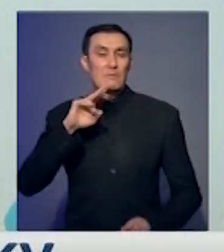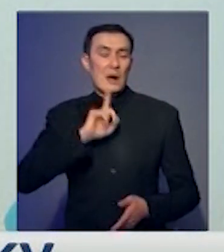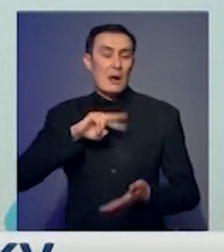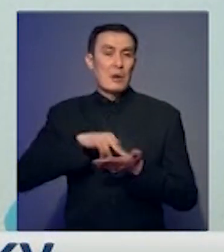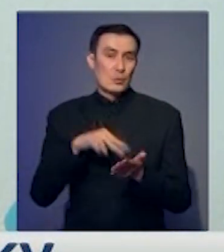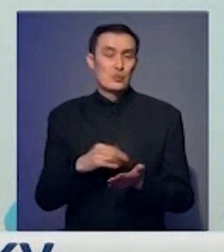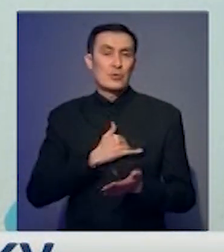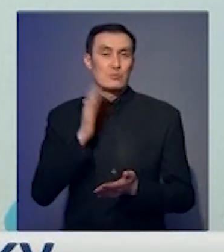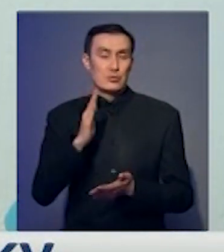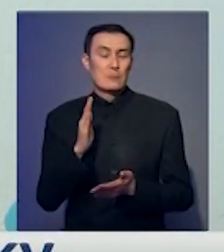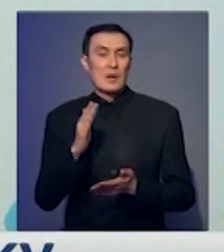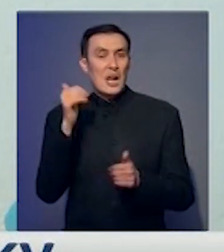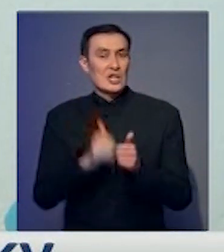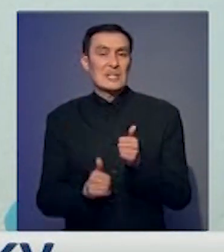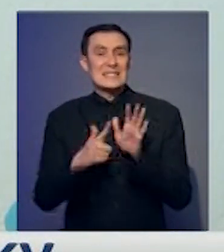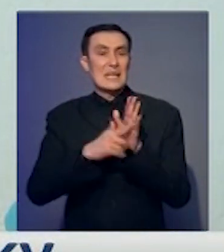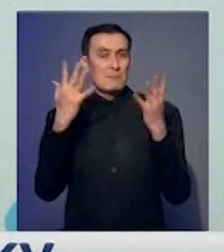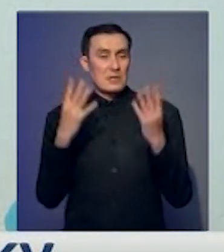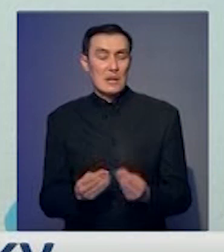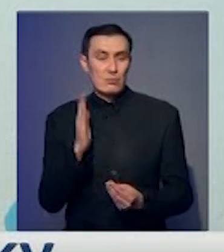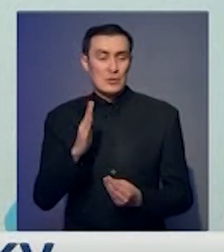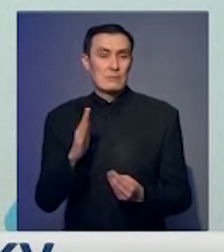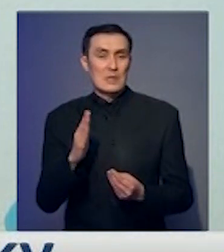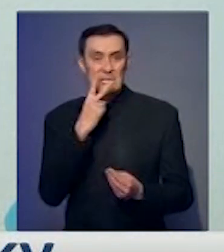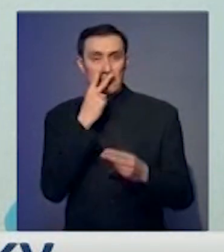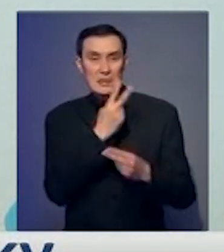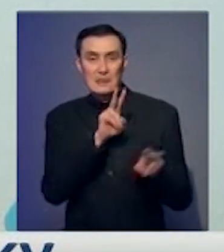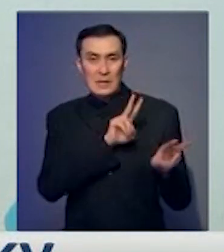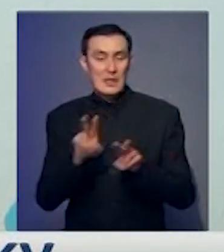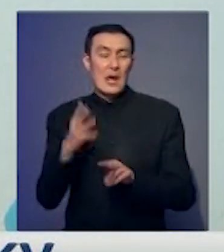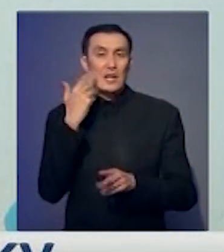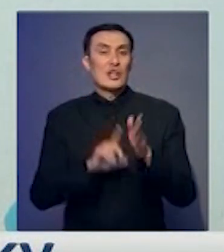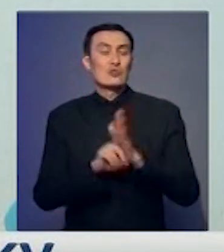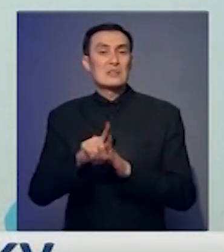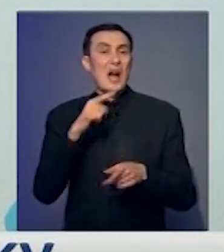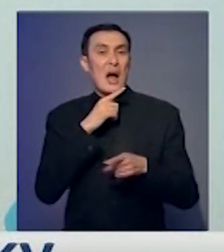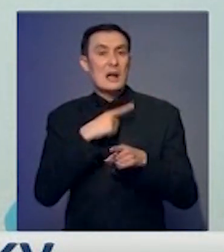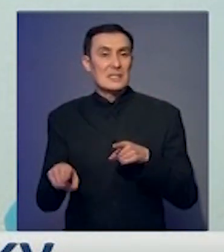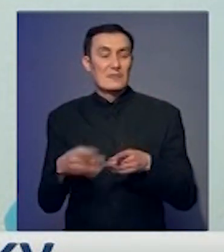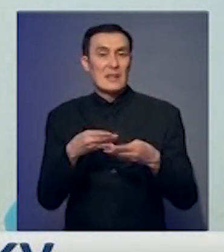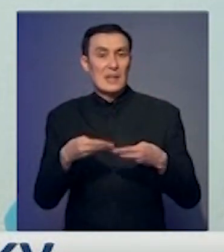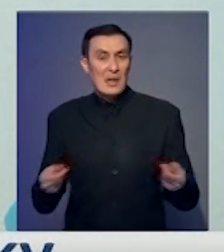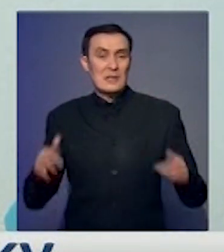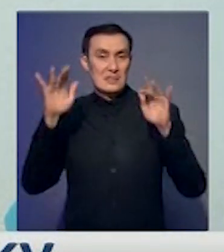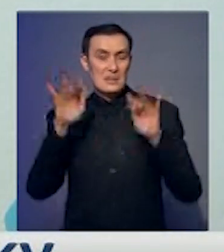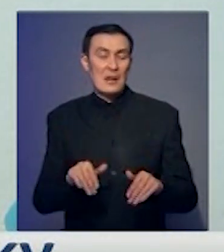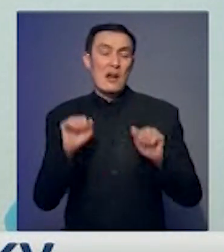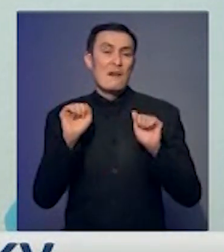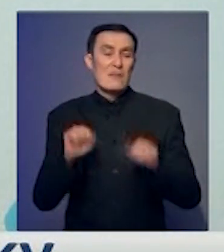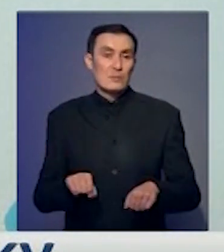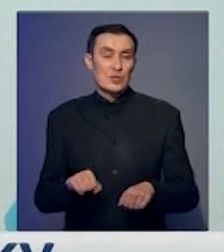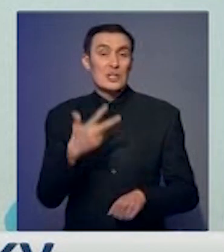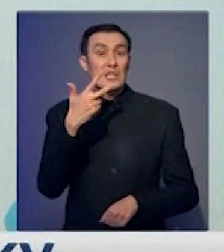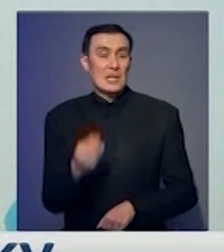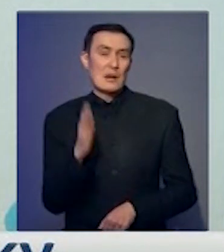сейчас у нас будут корректироваться каждые 7 дней. При необходимости, уже когда начнется активное таяние снега, возможно, и каждые 3